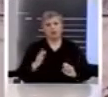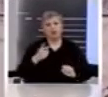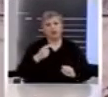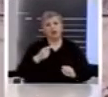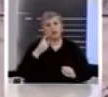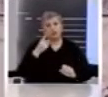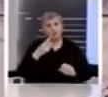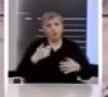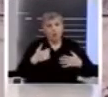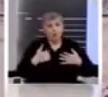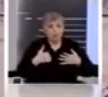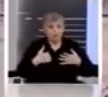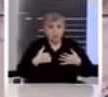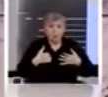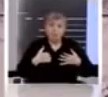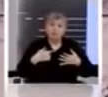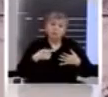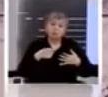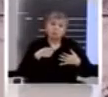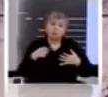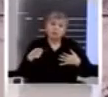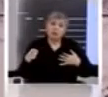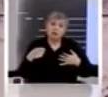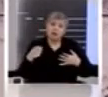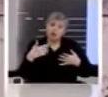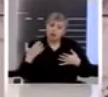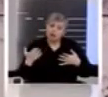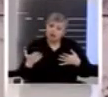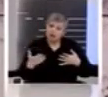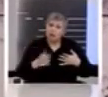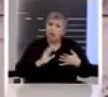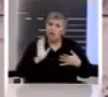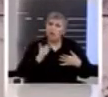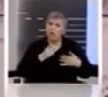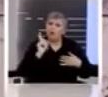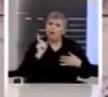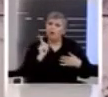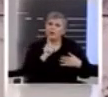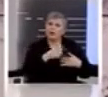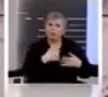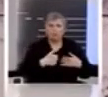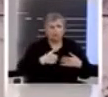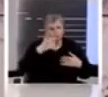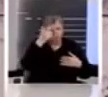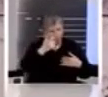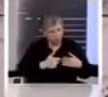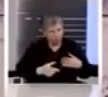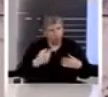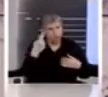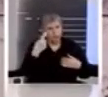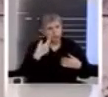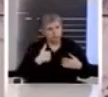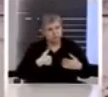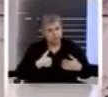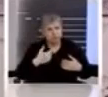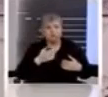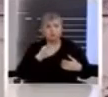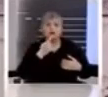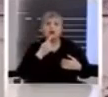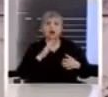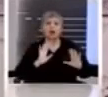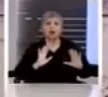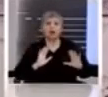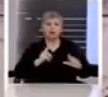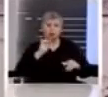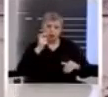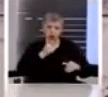έκθετη προς κάθε κατεύθυνση ως προς την πράξη. Όπως όλοι κρινόμαστε, όπως και εγώ είμαι έκθετος για τις απόψεις τις οποίες